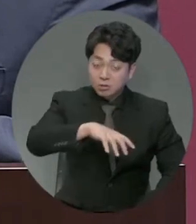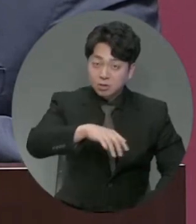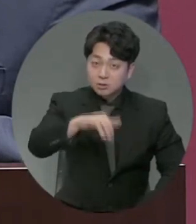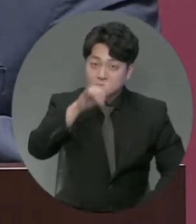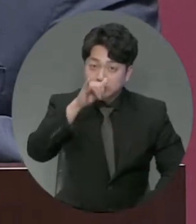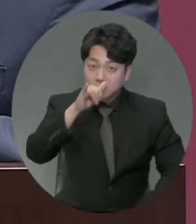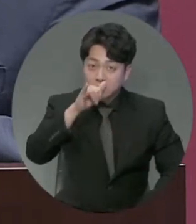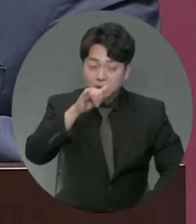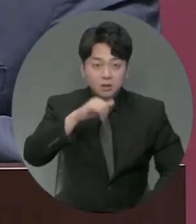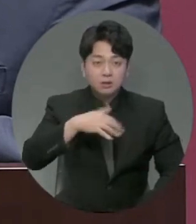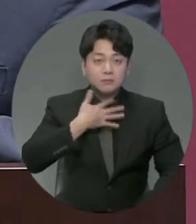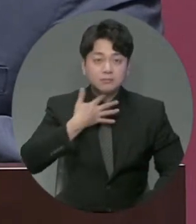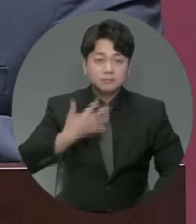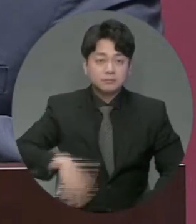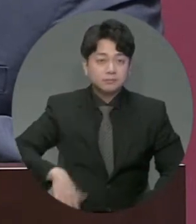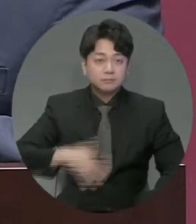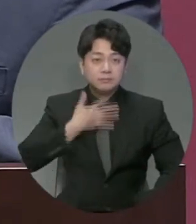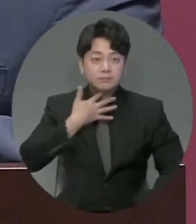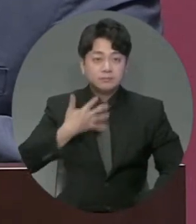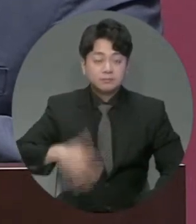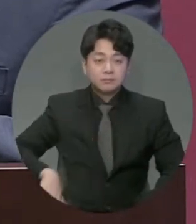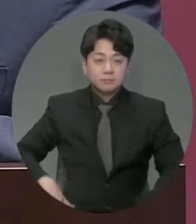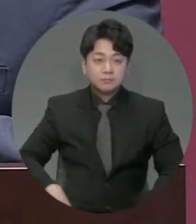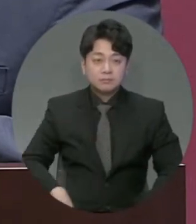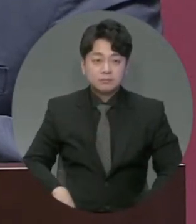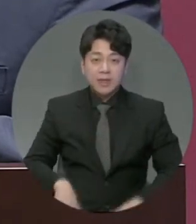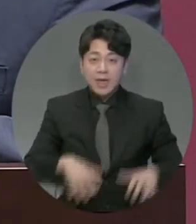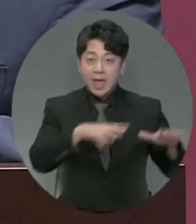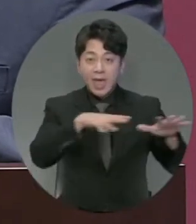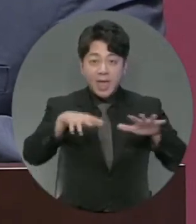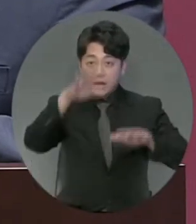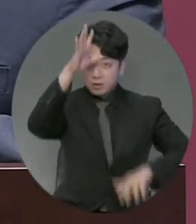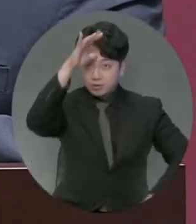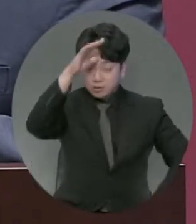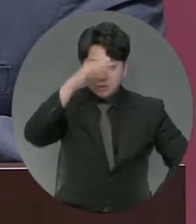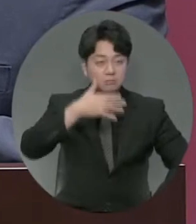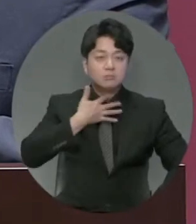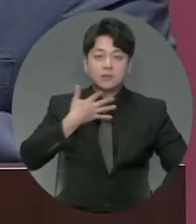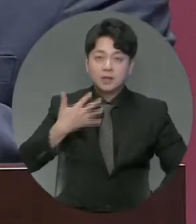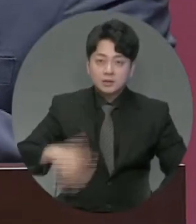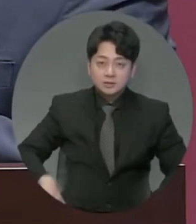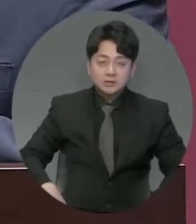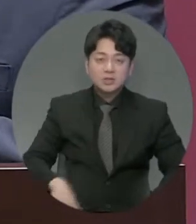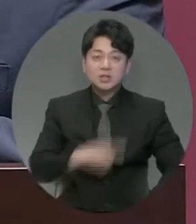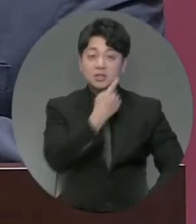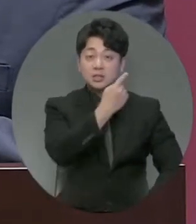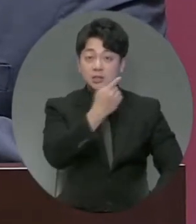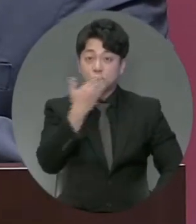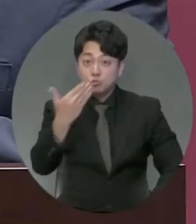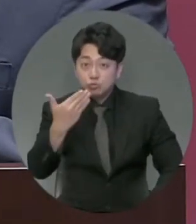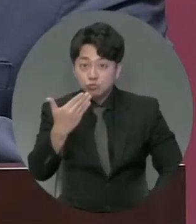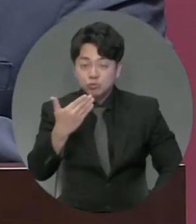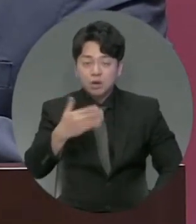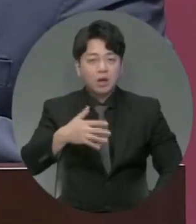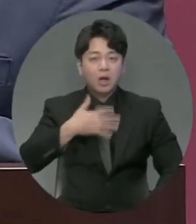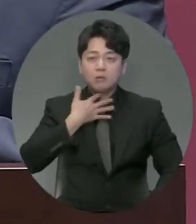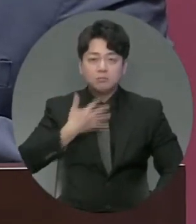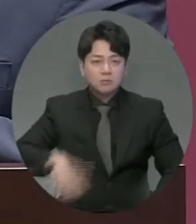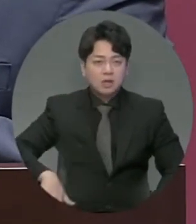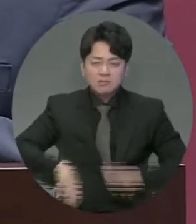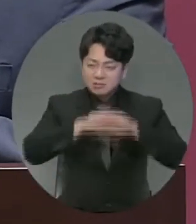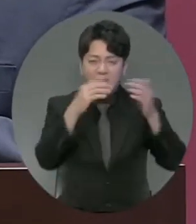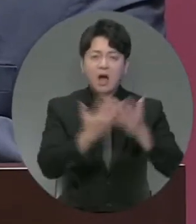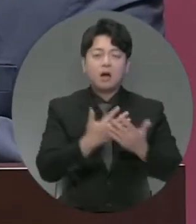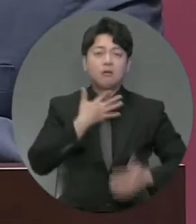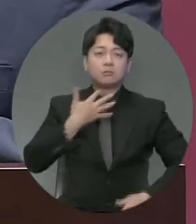해양경찰은? 아직 못했습니다. 소방관은? 소방관 아직 못했습니다. 그러나 저는 더 급한 것이 총리님!